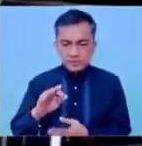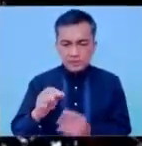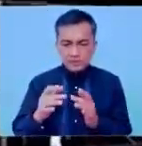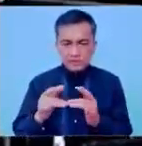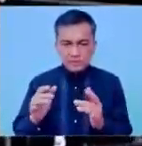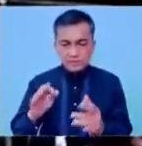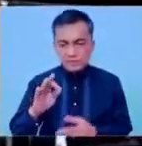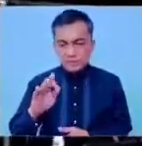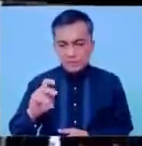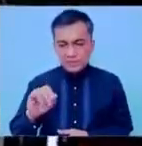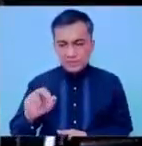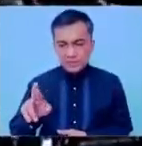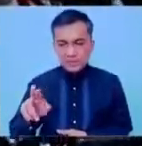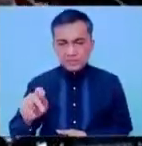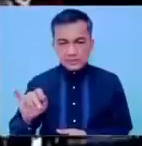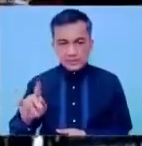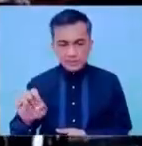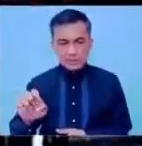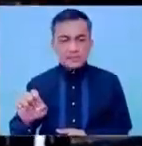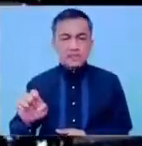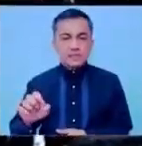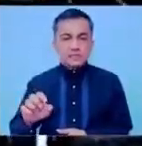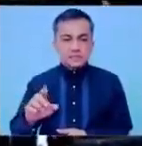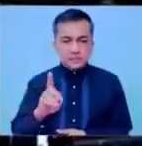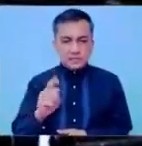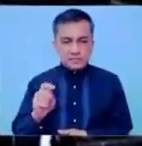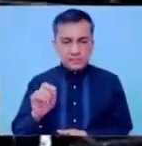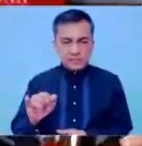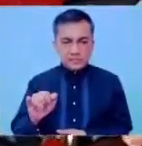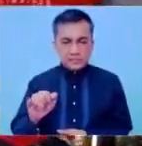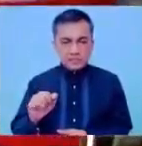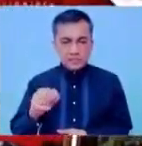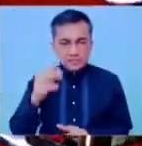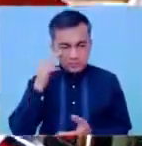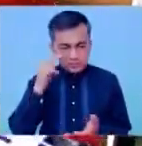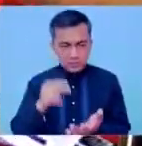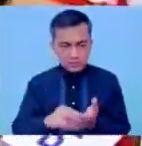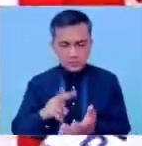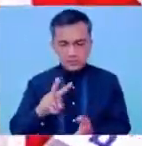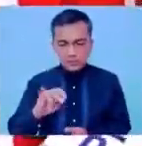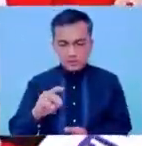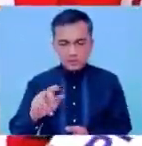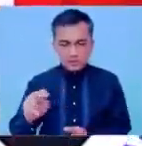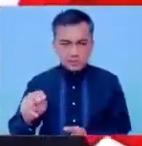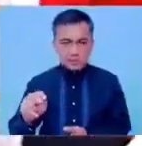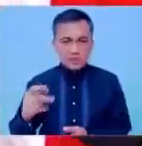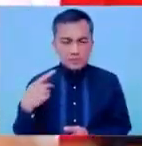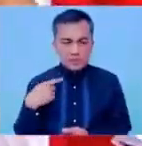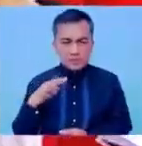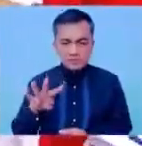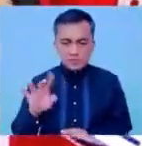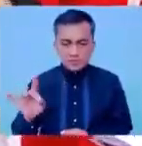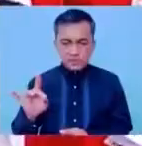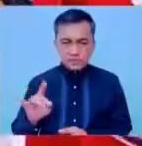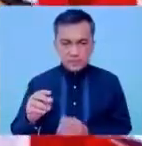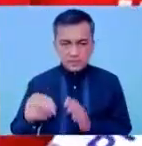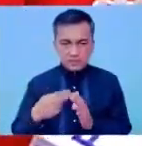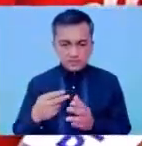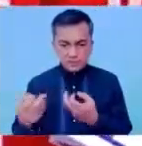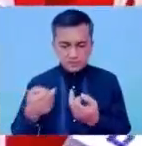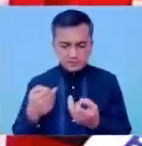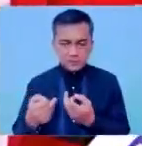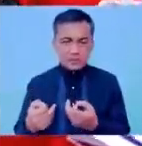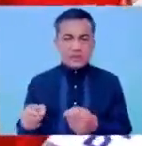Bureau natin sa DTI, ng notice of violation. Meron siyang 48 hours to explain. Pag